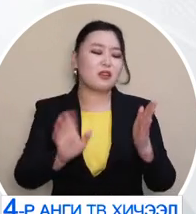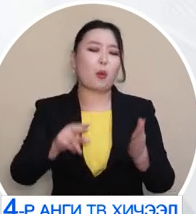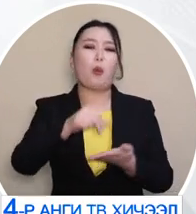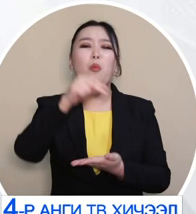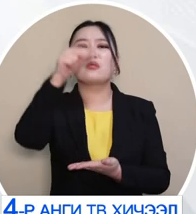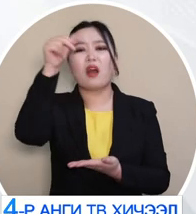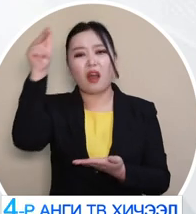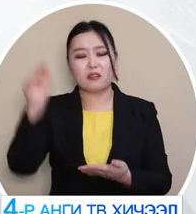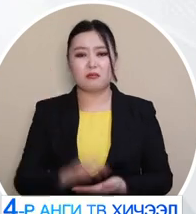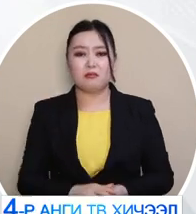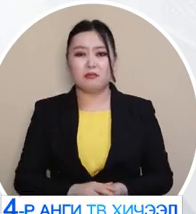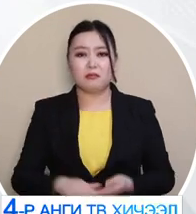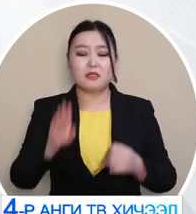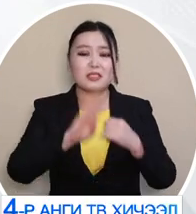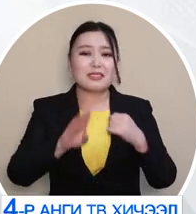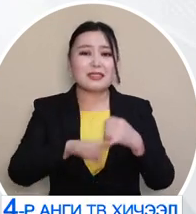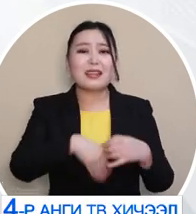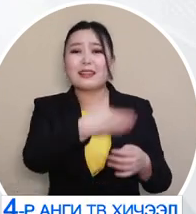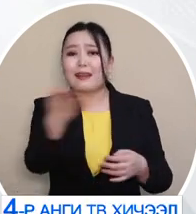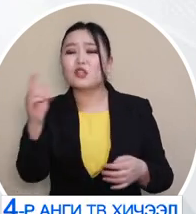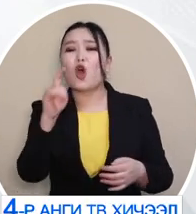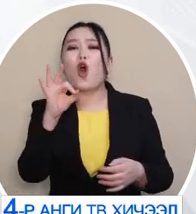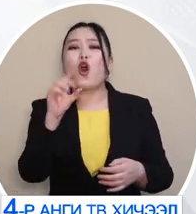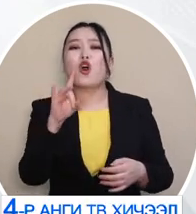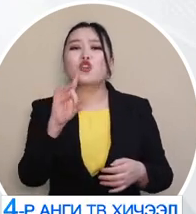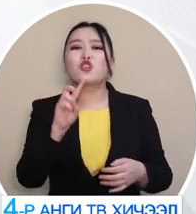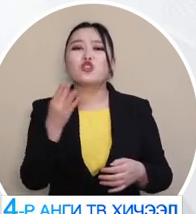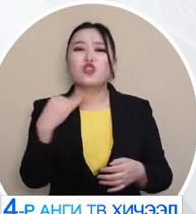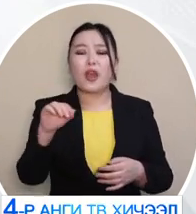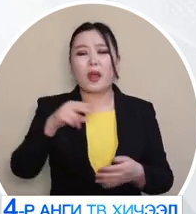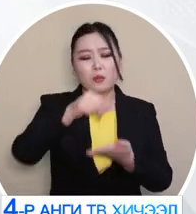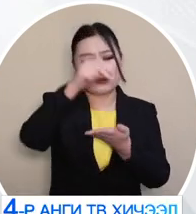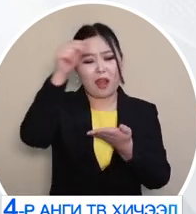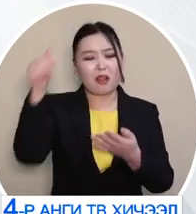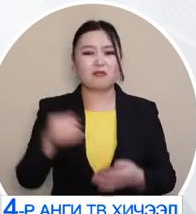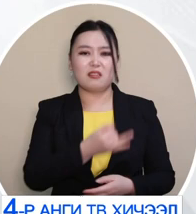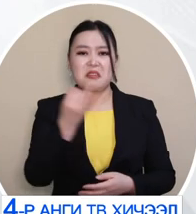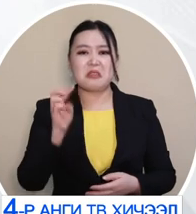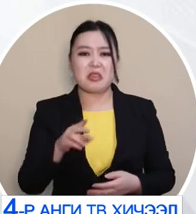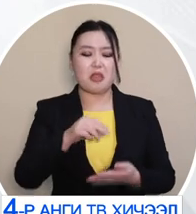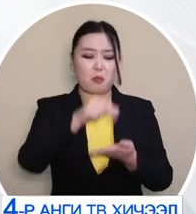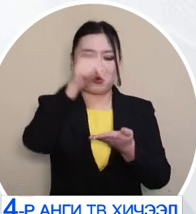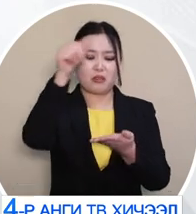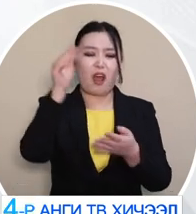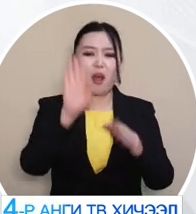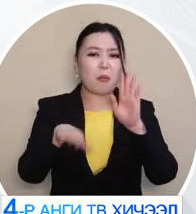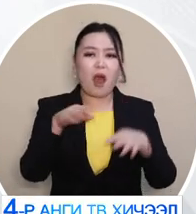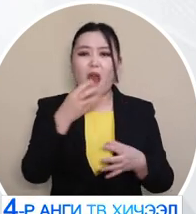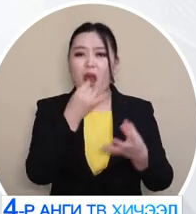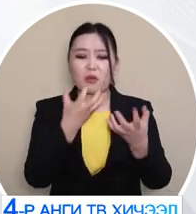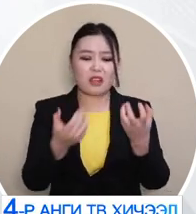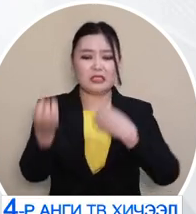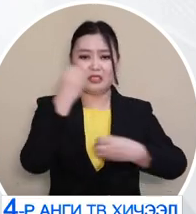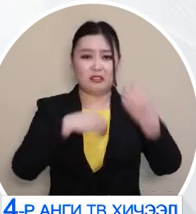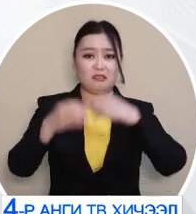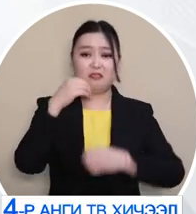будаа, эцэстээ та нарт хортой будаа. Ийм будаа хамаагүй ихээр идэх